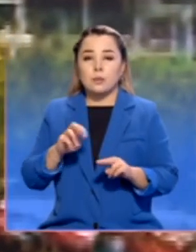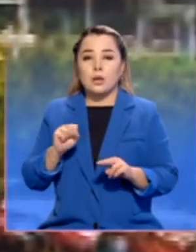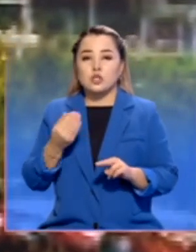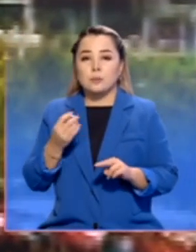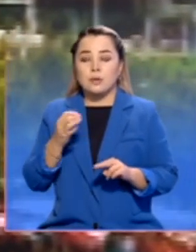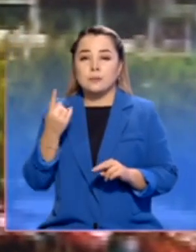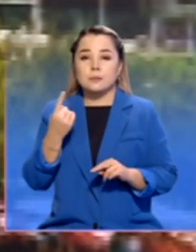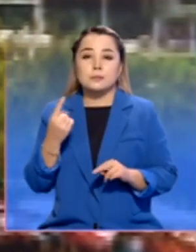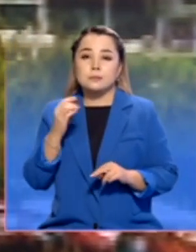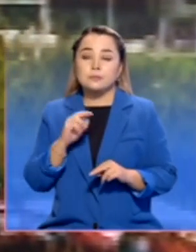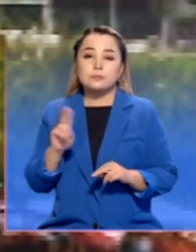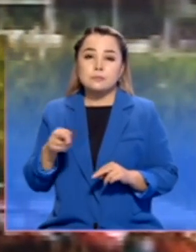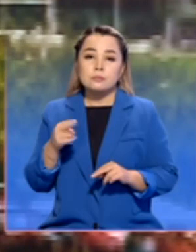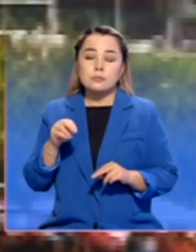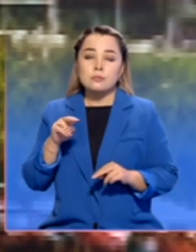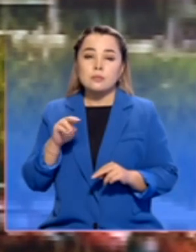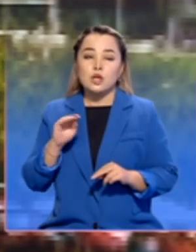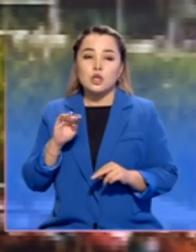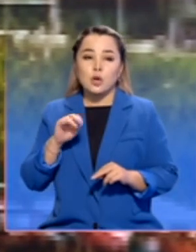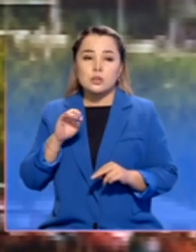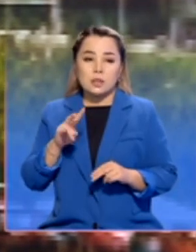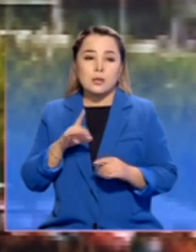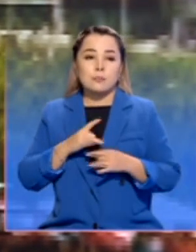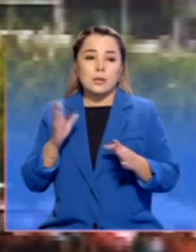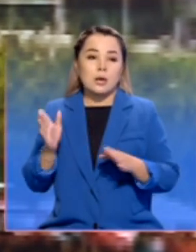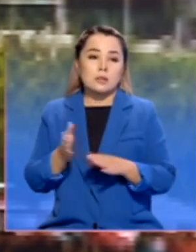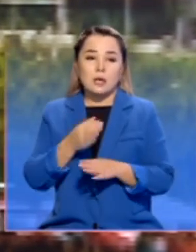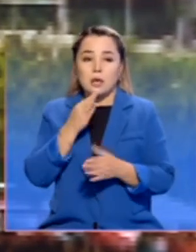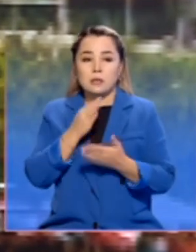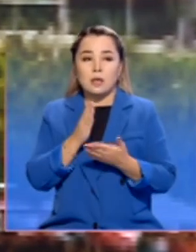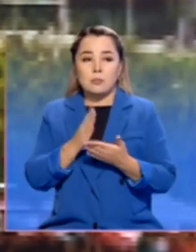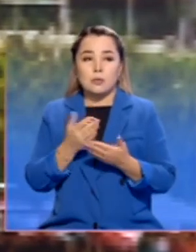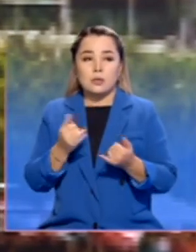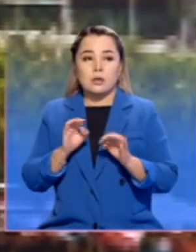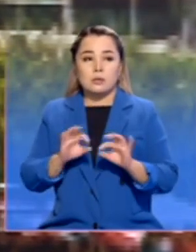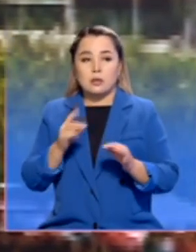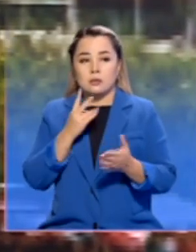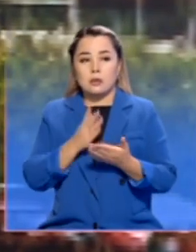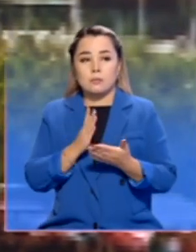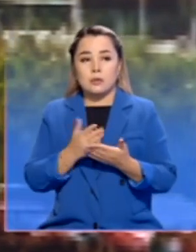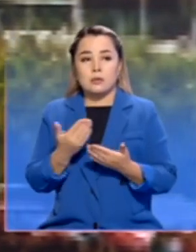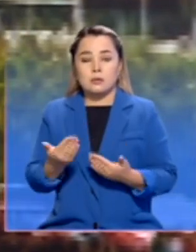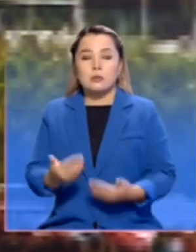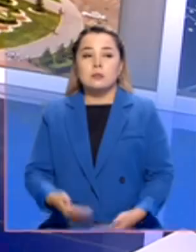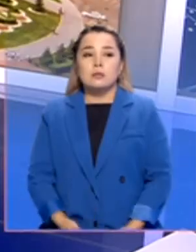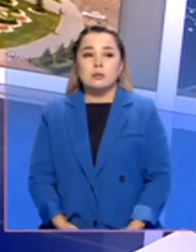1 желтоқсанның мемлекеттік мереке санатынан алынып тасталуын былай түсіндірді.